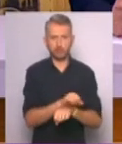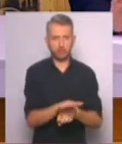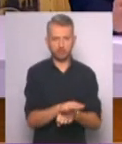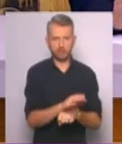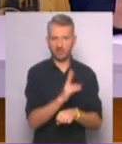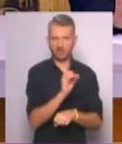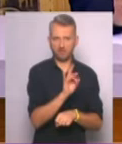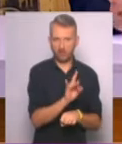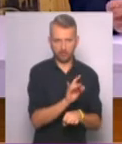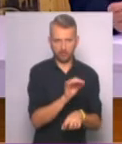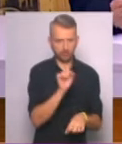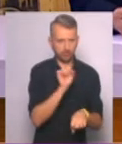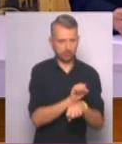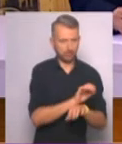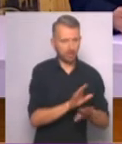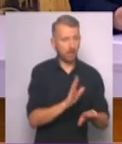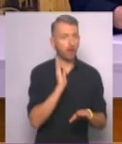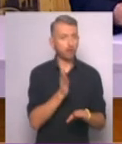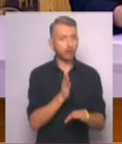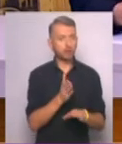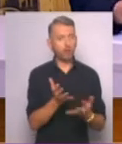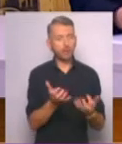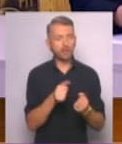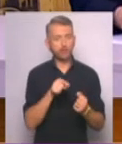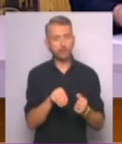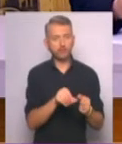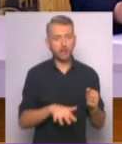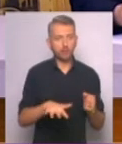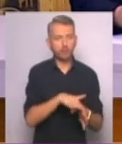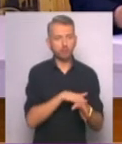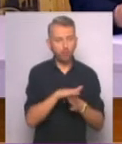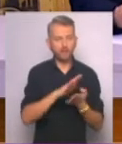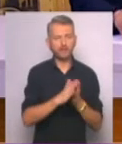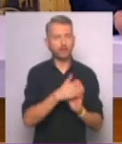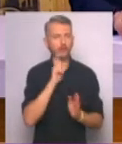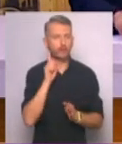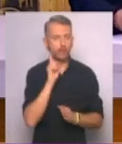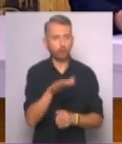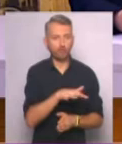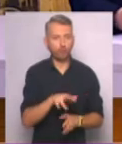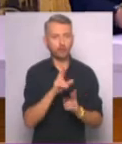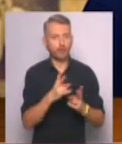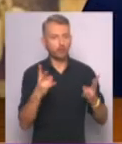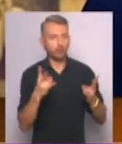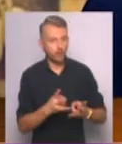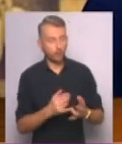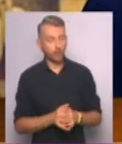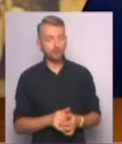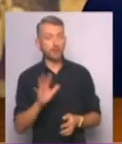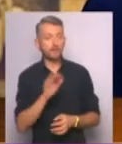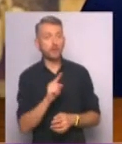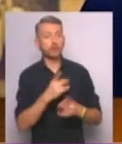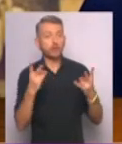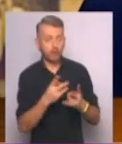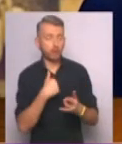ми будемо отримувати цю земельну ділянку, повний статус зеленої зони, так, як необхідно. Тобто, все, що треба,